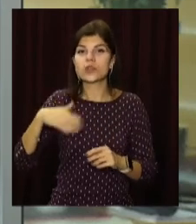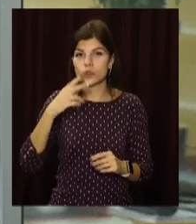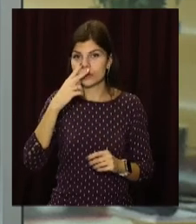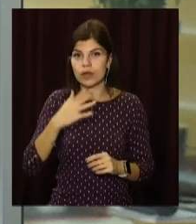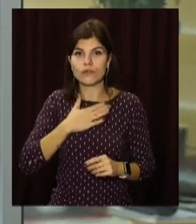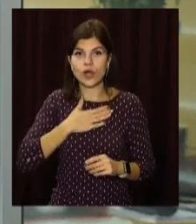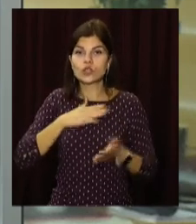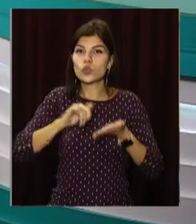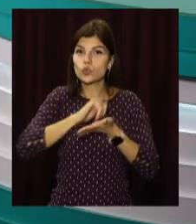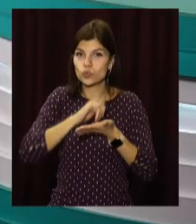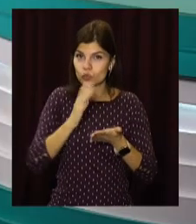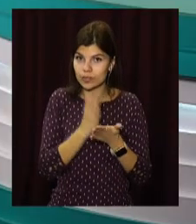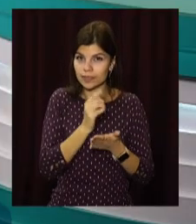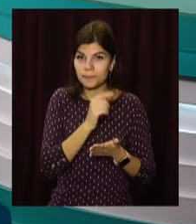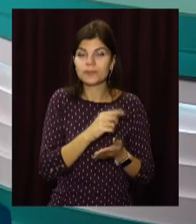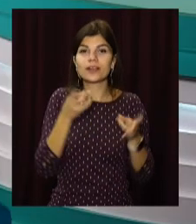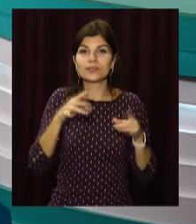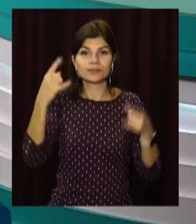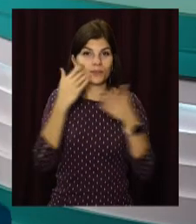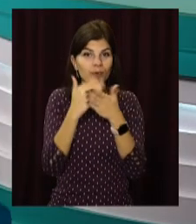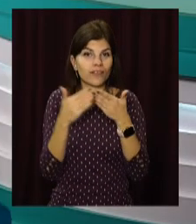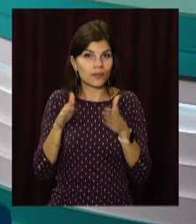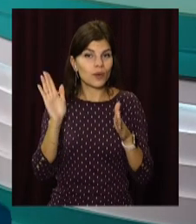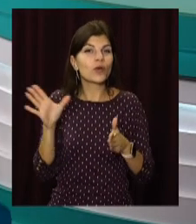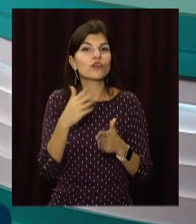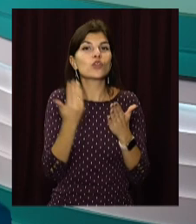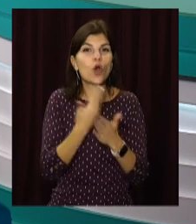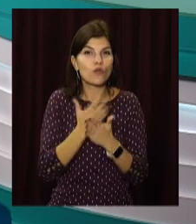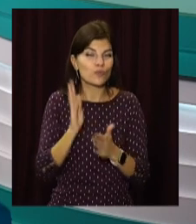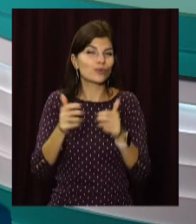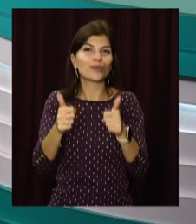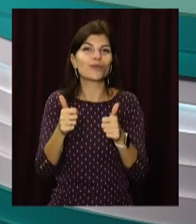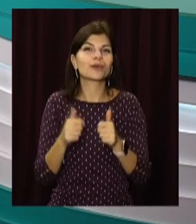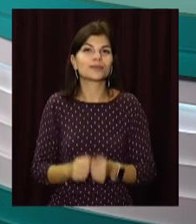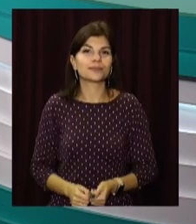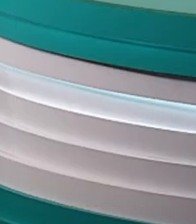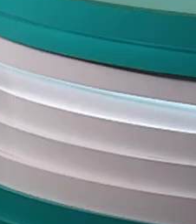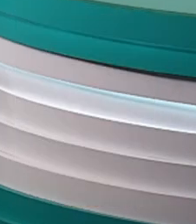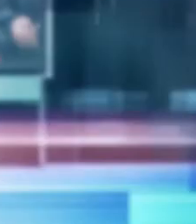нашому YouTube-каналі. Залишайтесь з відкритим та нехай всі новини будуть добрими.